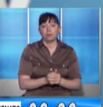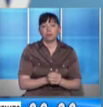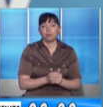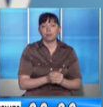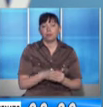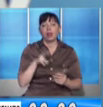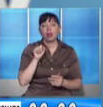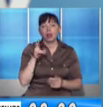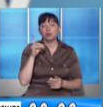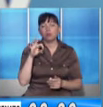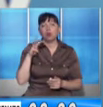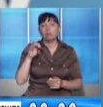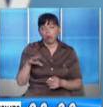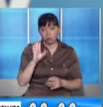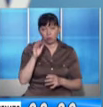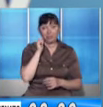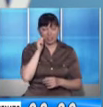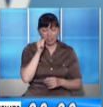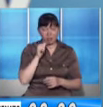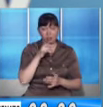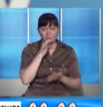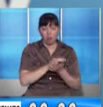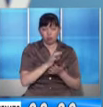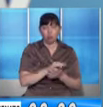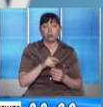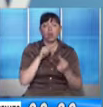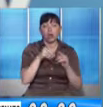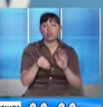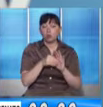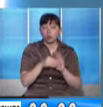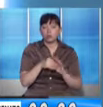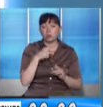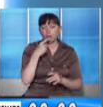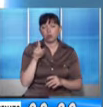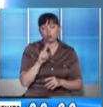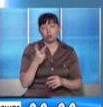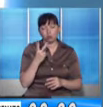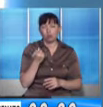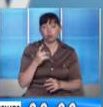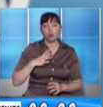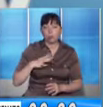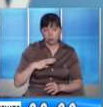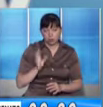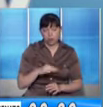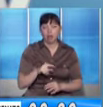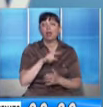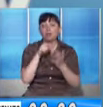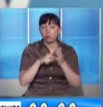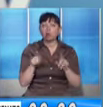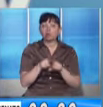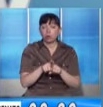Pe l-au îndrumat, înțeleg că raportul va fi mâine. Spun colegii de la anticorupție că trebuie să așteptăm.